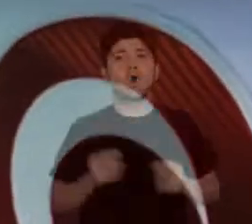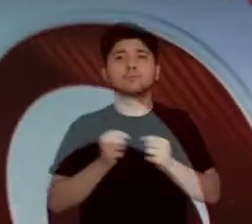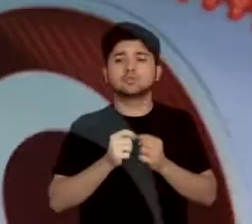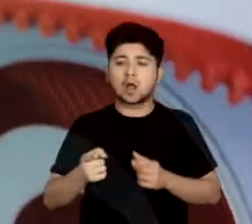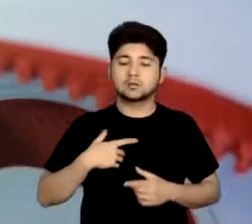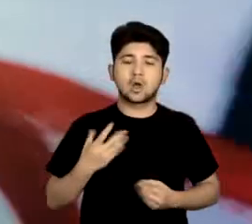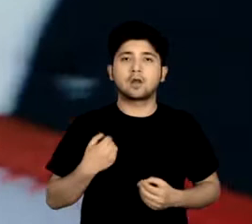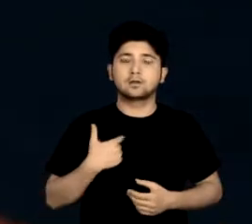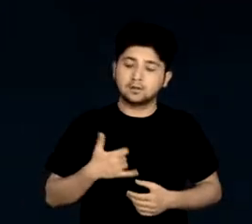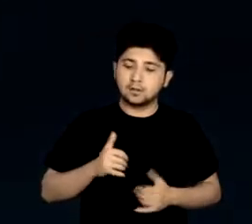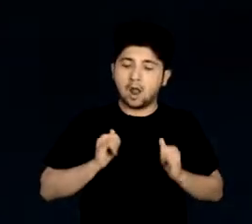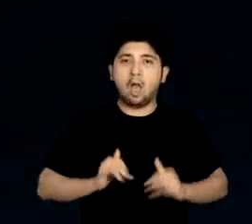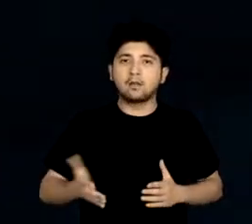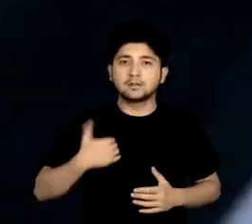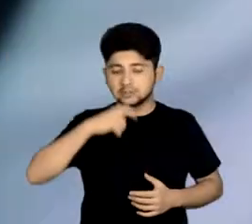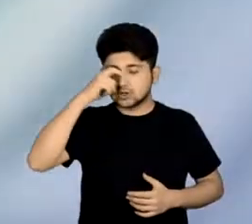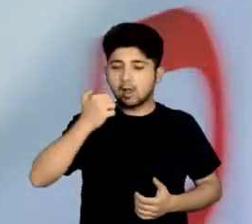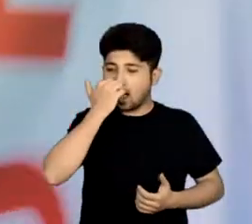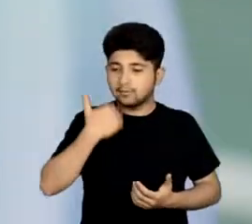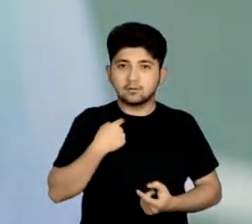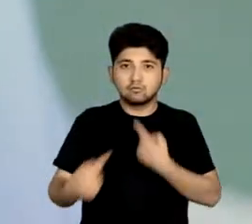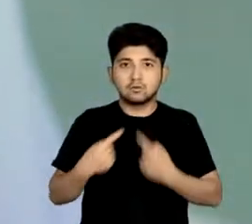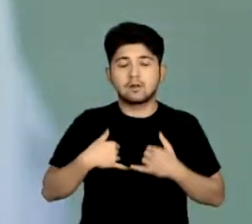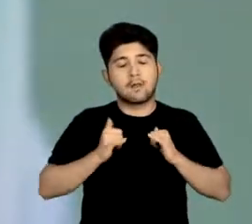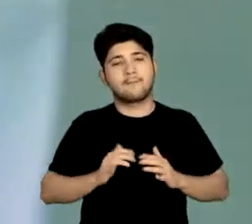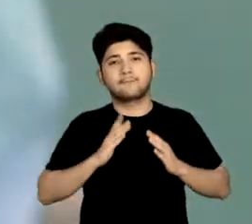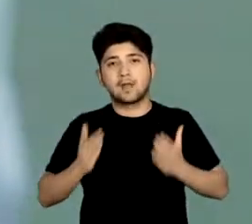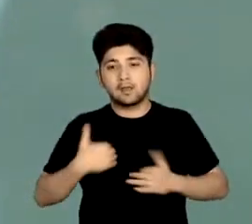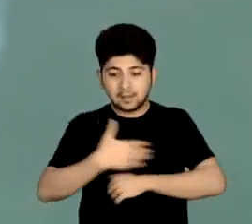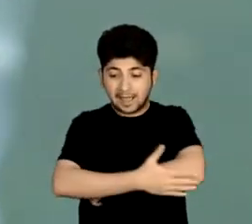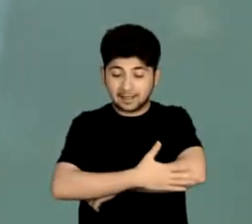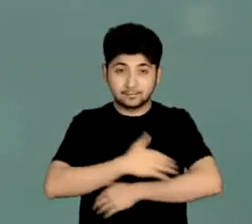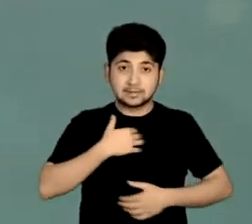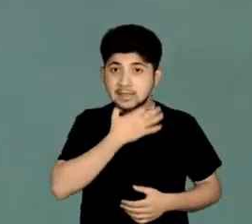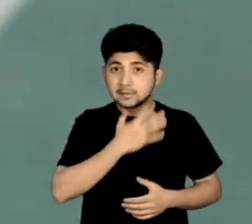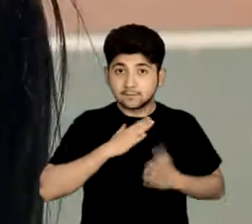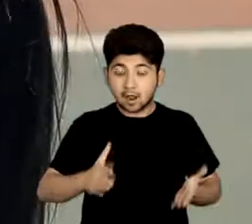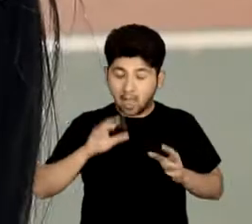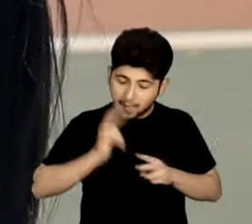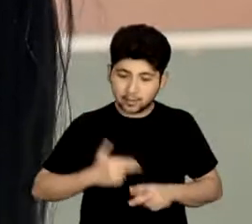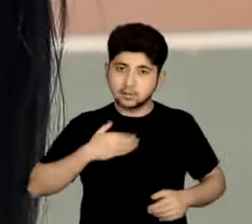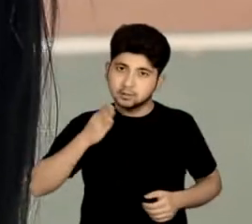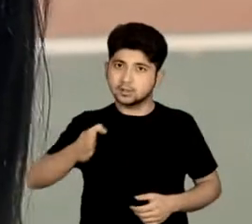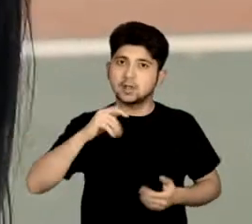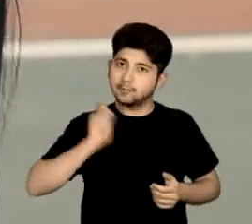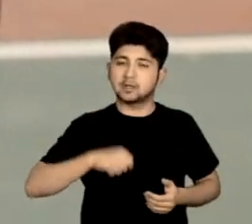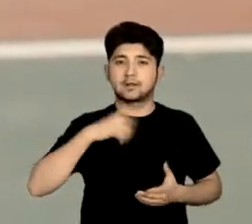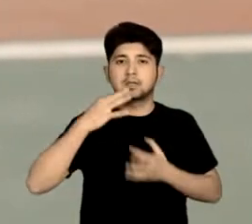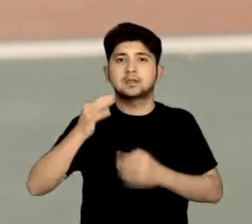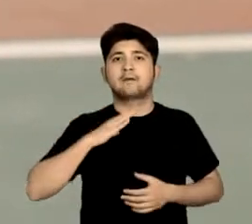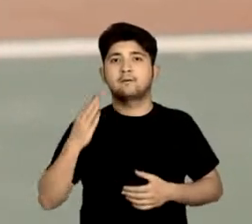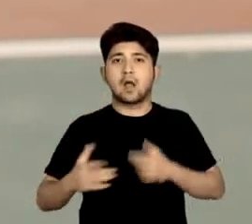Şu an çok cana yakın, çok sıcakkanlı. Yani bir insan yardıma ihtiyaç duyduğunda çok çok hemen koşabilecek bir